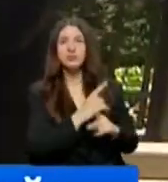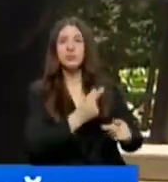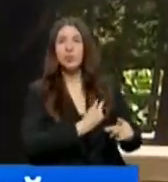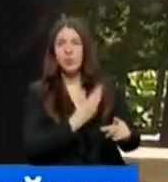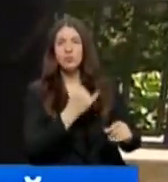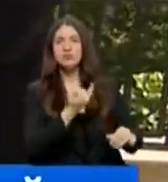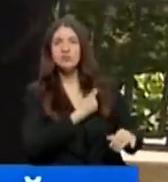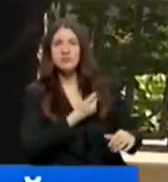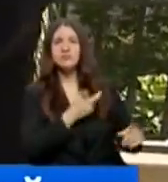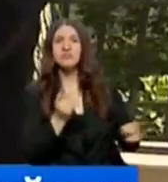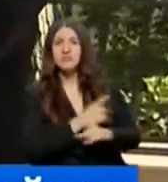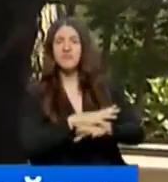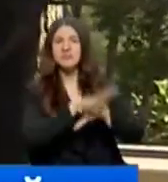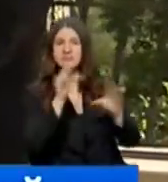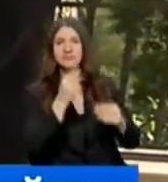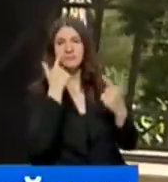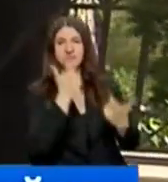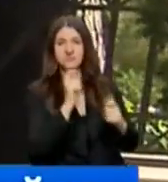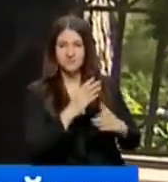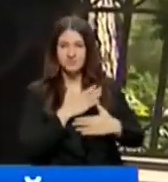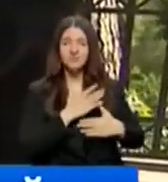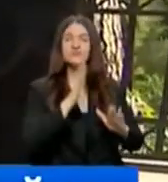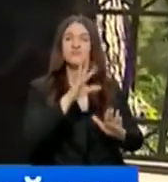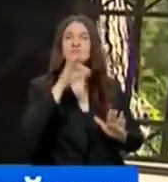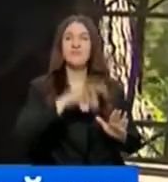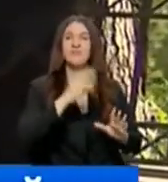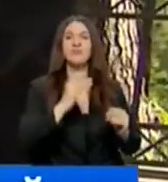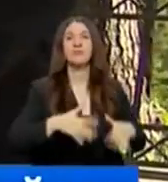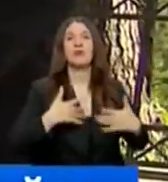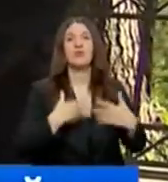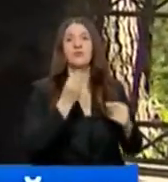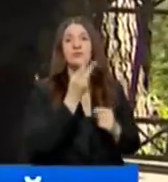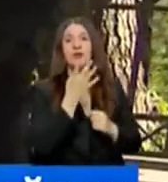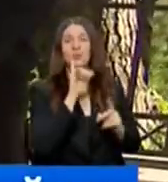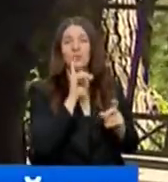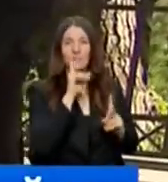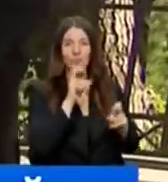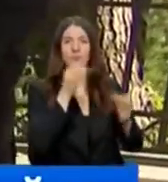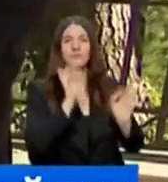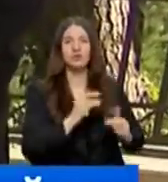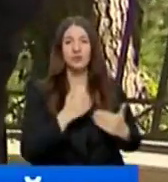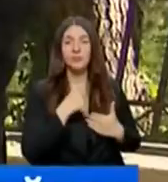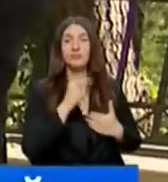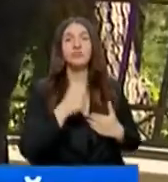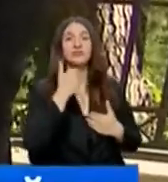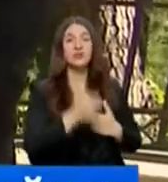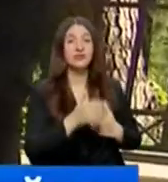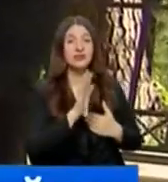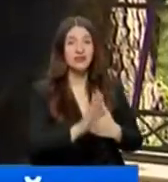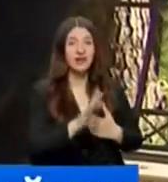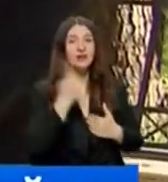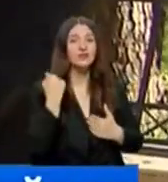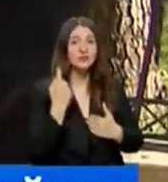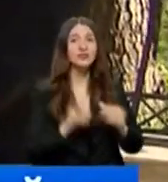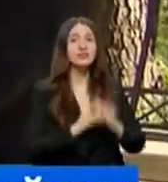oldu, eleştiriler. Hepsini de dikkate alıyoruz. Ama şimdi çok merak ettiğim birkaç hususla başlıyorum. Biraz sonra da